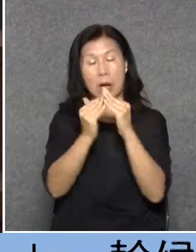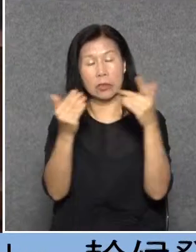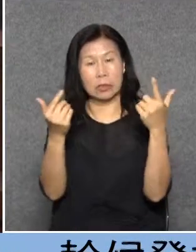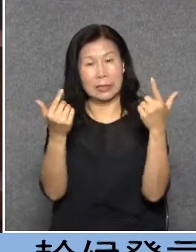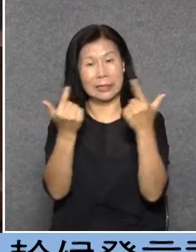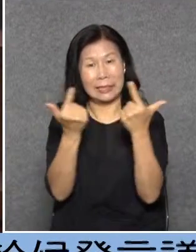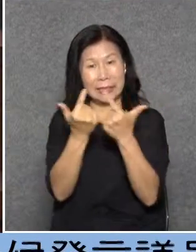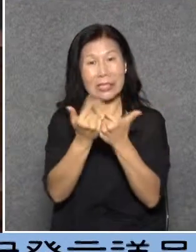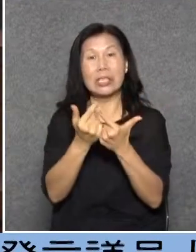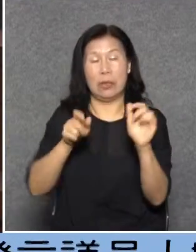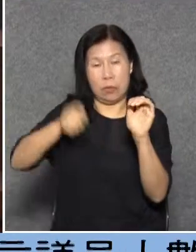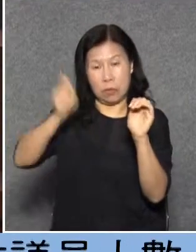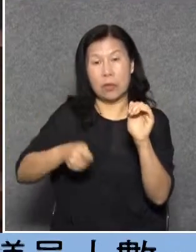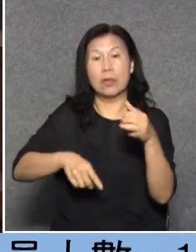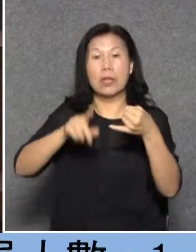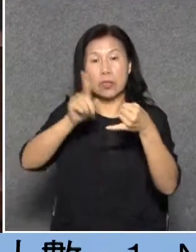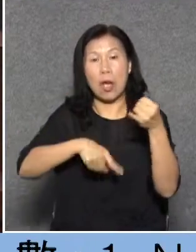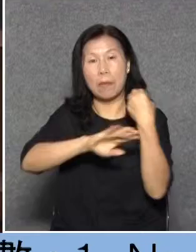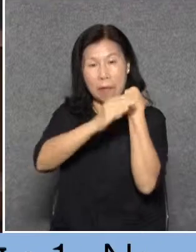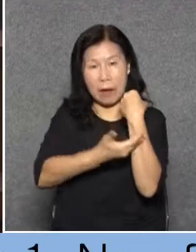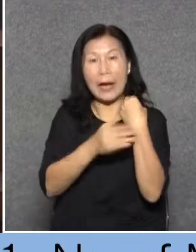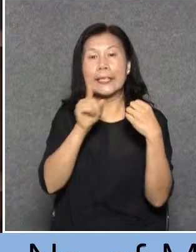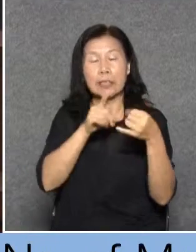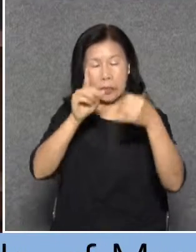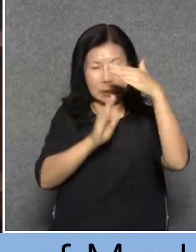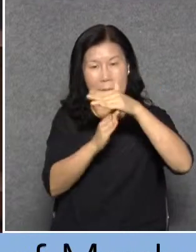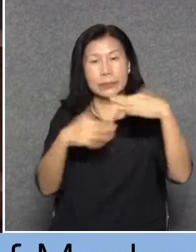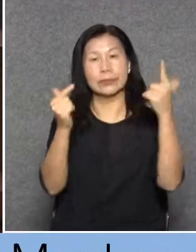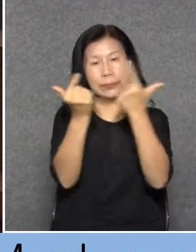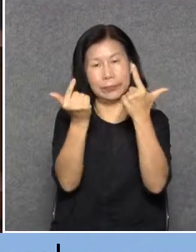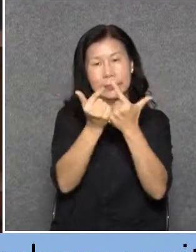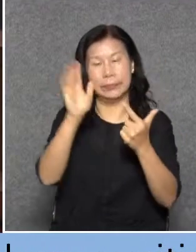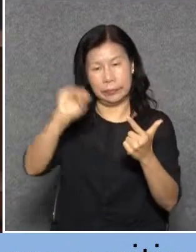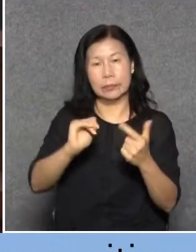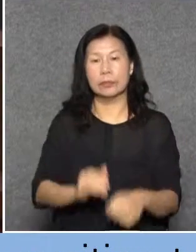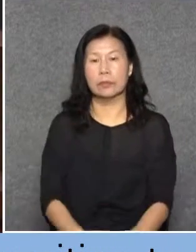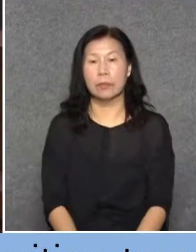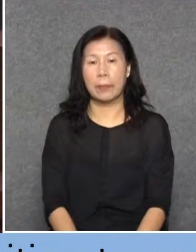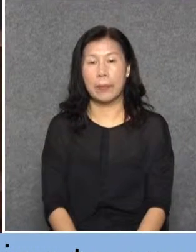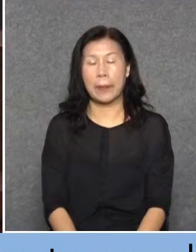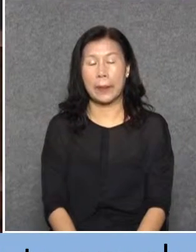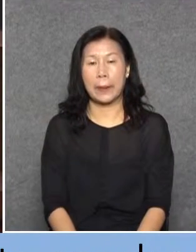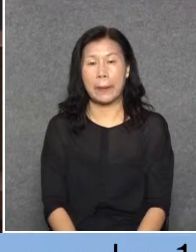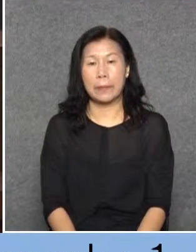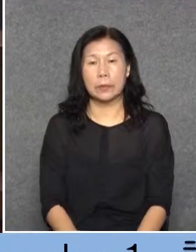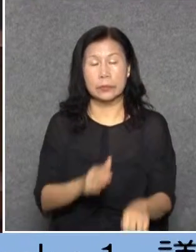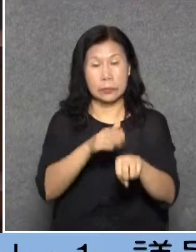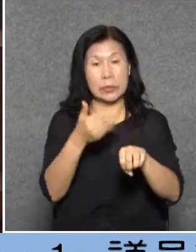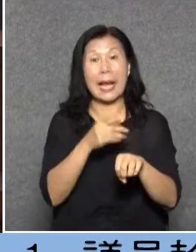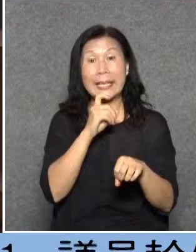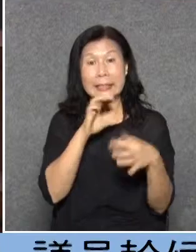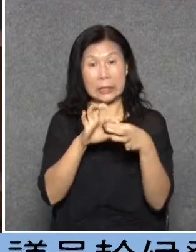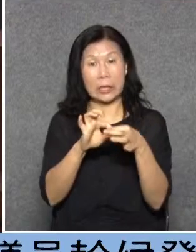上終止咗有關嘅爭議嘅一個定案。而由於咧，我啱啱先有機會睇翻